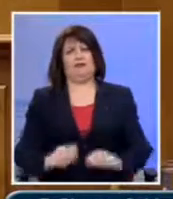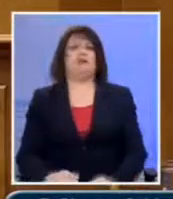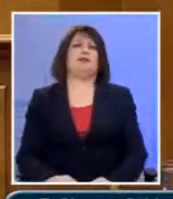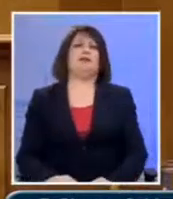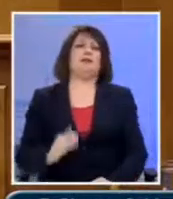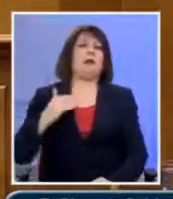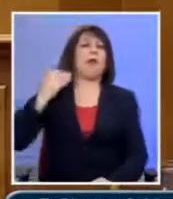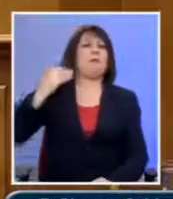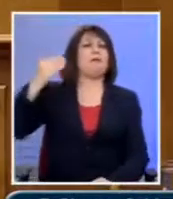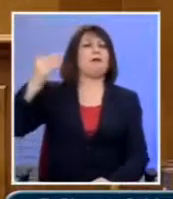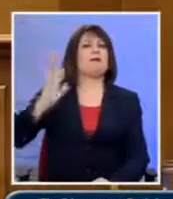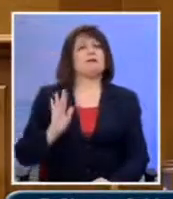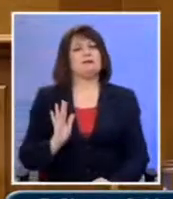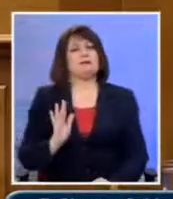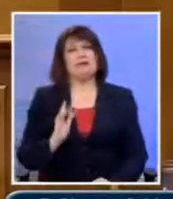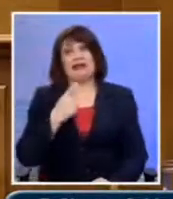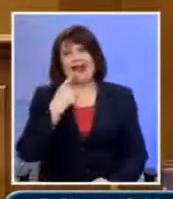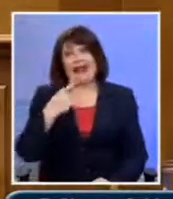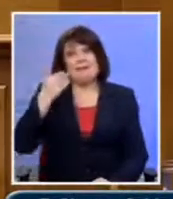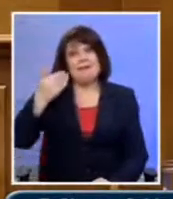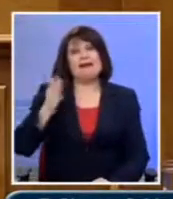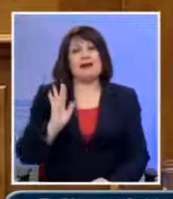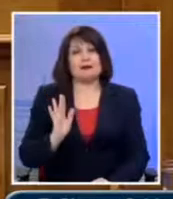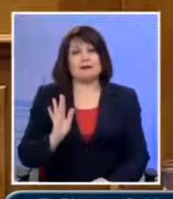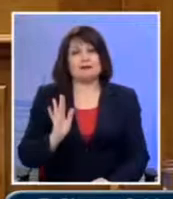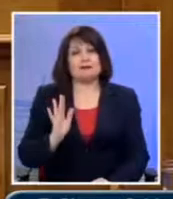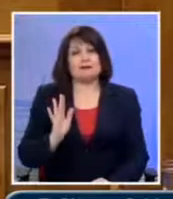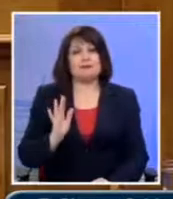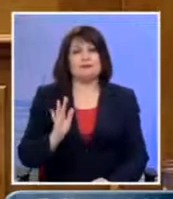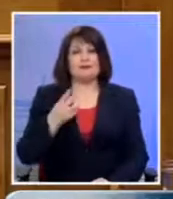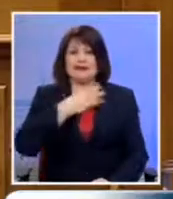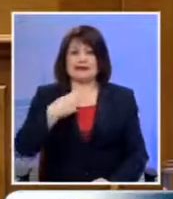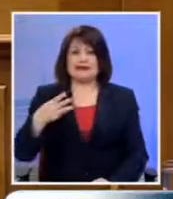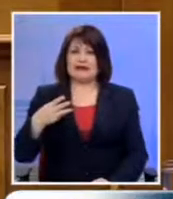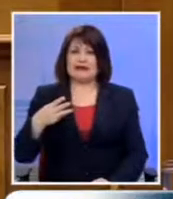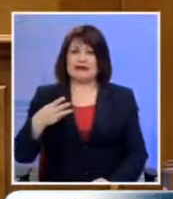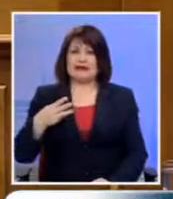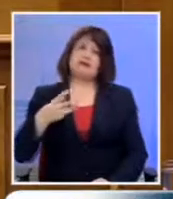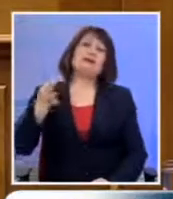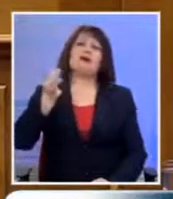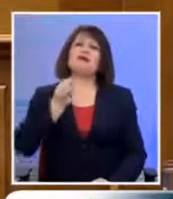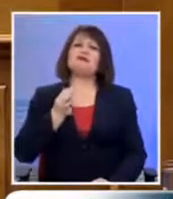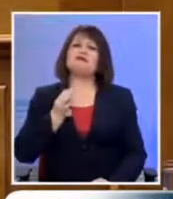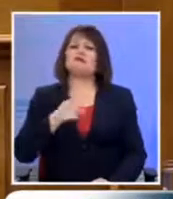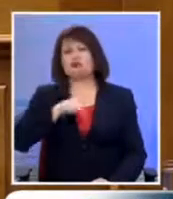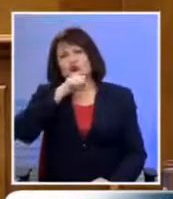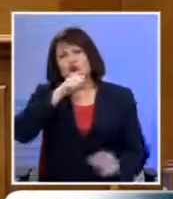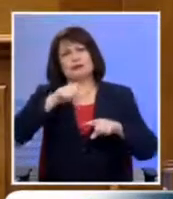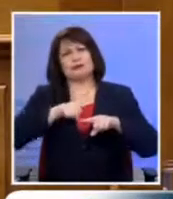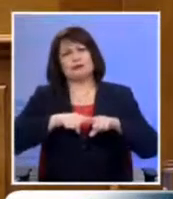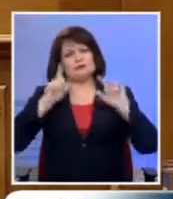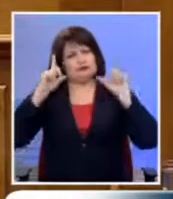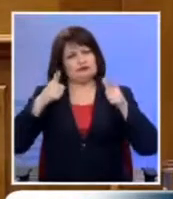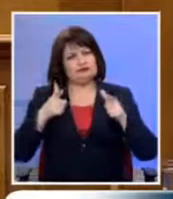επιμηθείς. Δεν τα λέμε εκ των υστέρων. Ο ΣΥΡΙΖΑ είναι ροκαλιά ενός ρεύματος πατριωτικής,